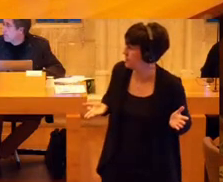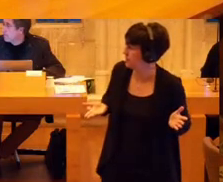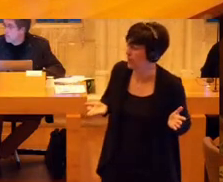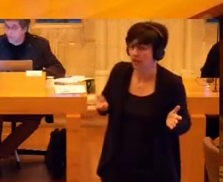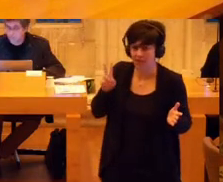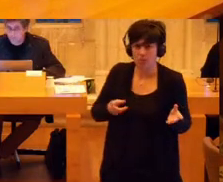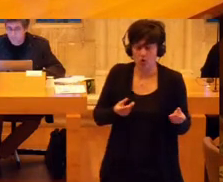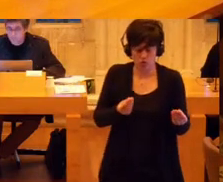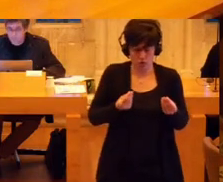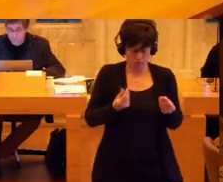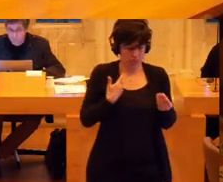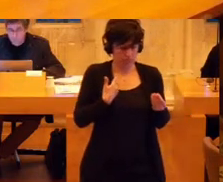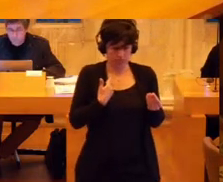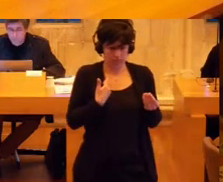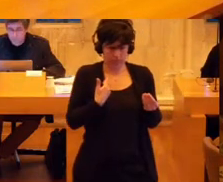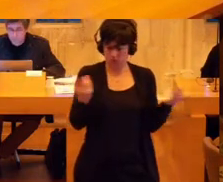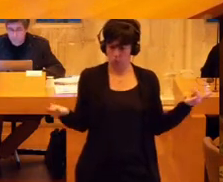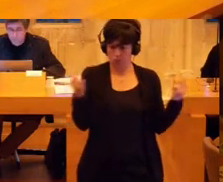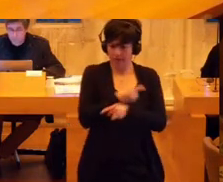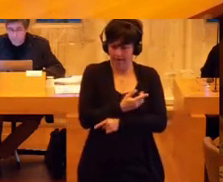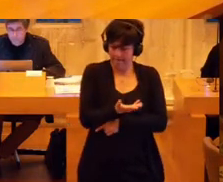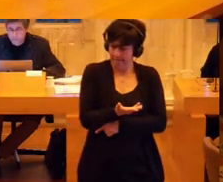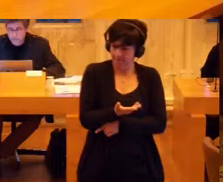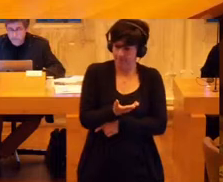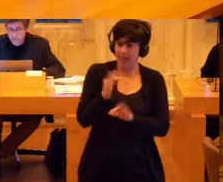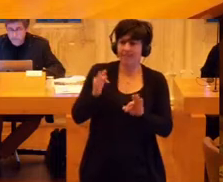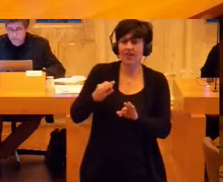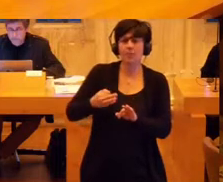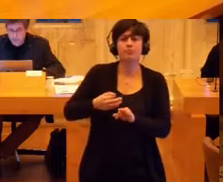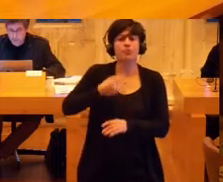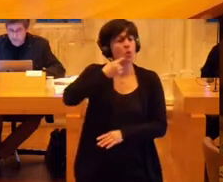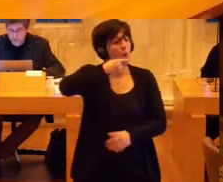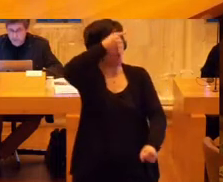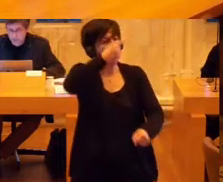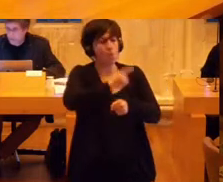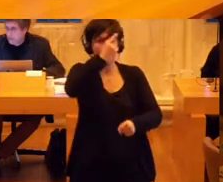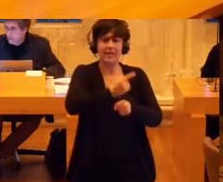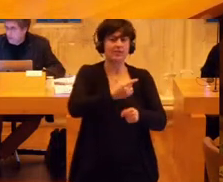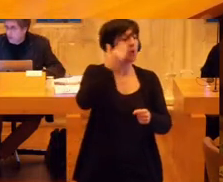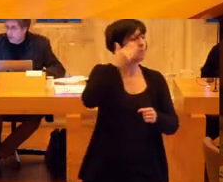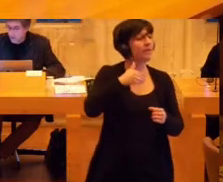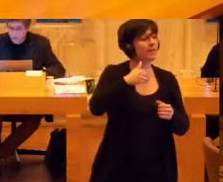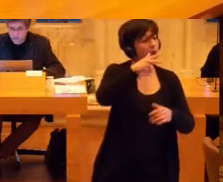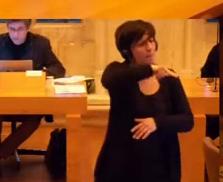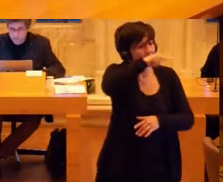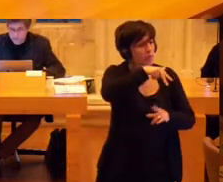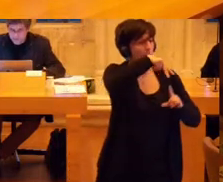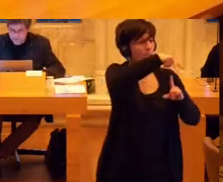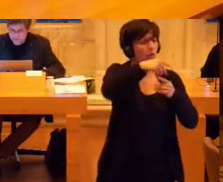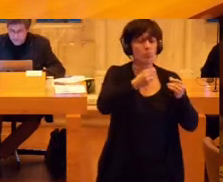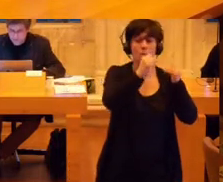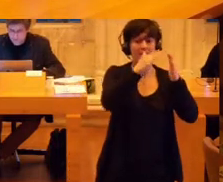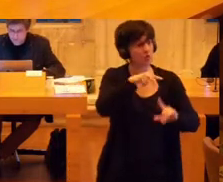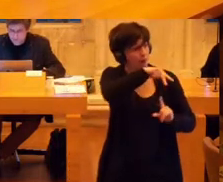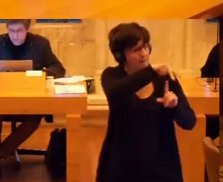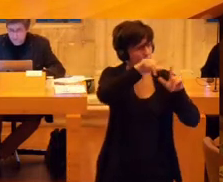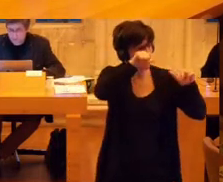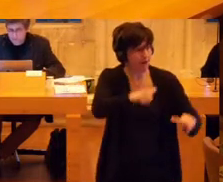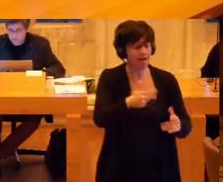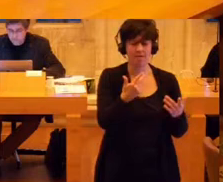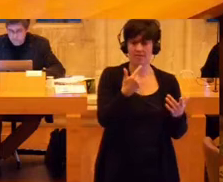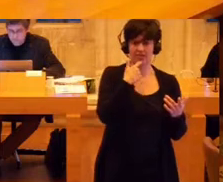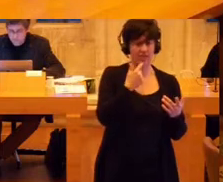Ça m'apparaît complètement contradictoire avec l'obligation de signalement quand il y a de la mérule dans un appartement ou dans une maison.